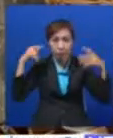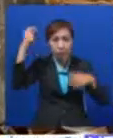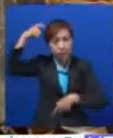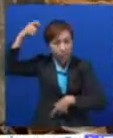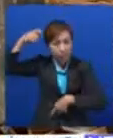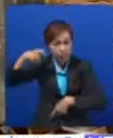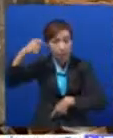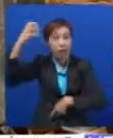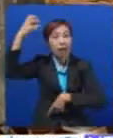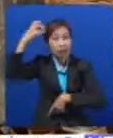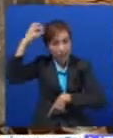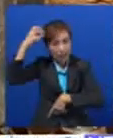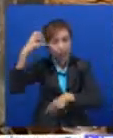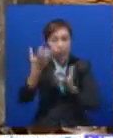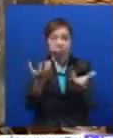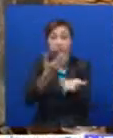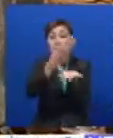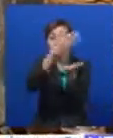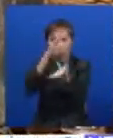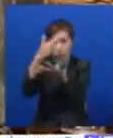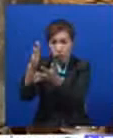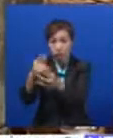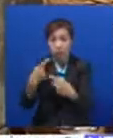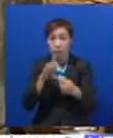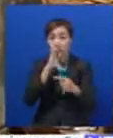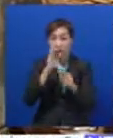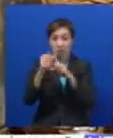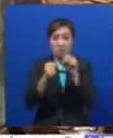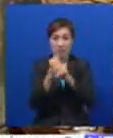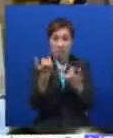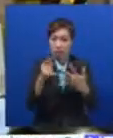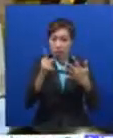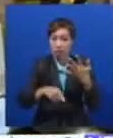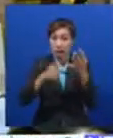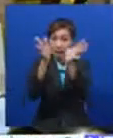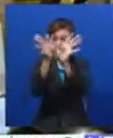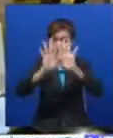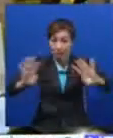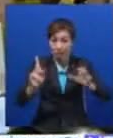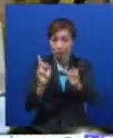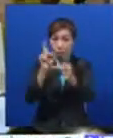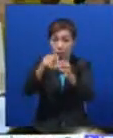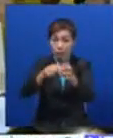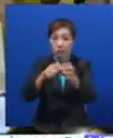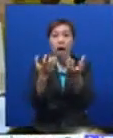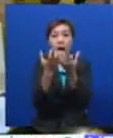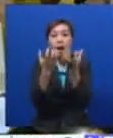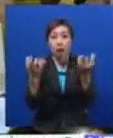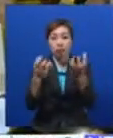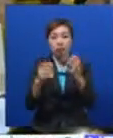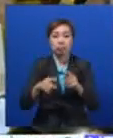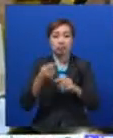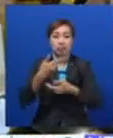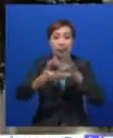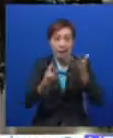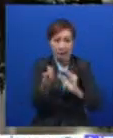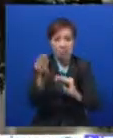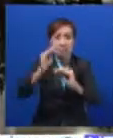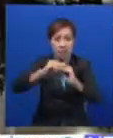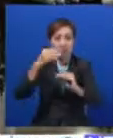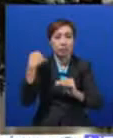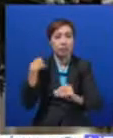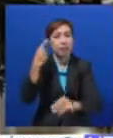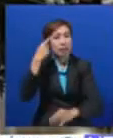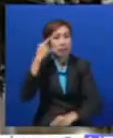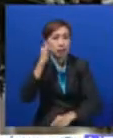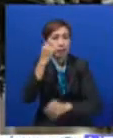าวซึ่งการเปิดประชาคมเศรษฐกิจอาเซียนในปลายปีนี้จะทำให้ตลาดสินค้าเปิดกว้างมากขึ้นจึงตั้งเป้า